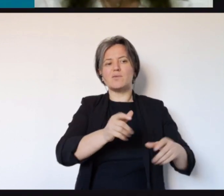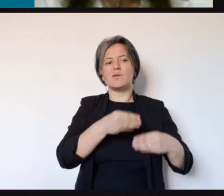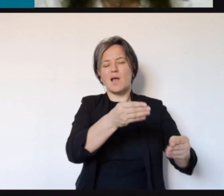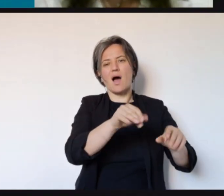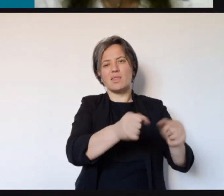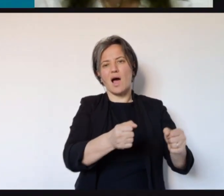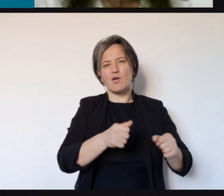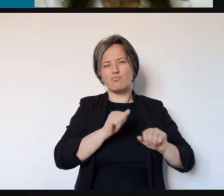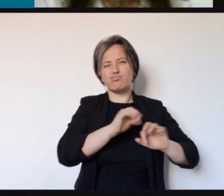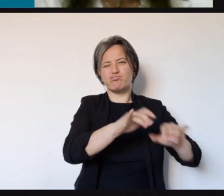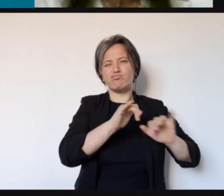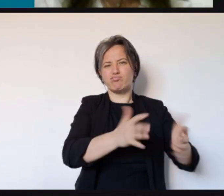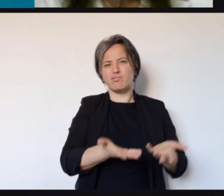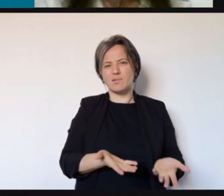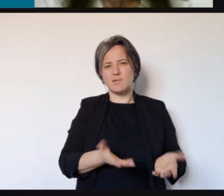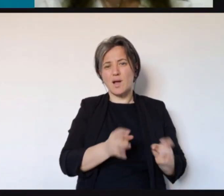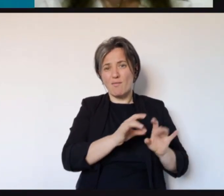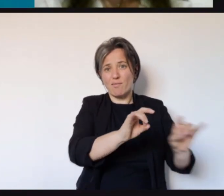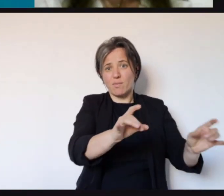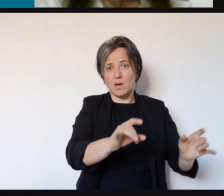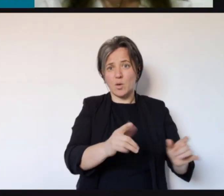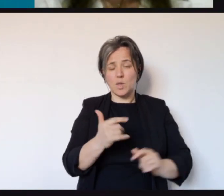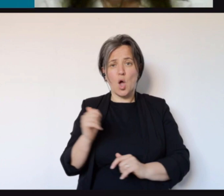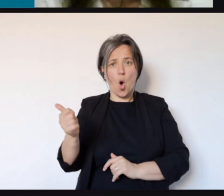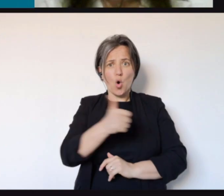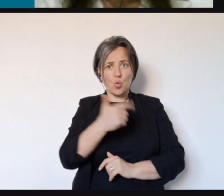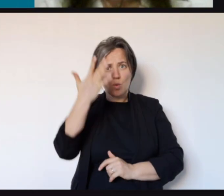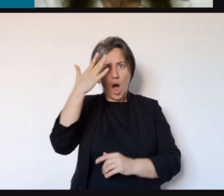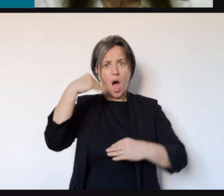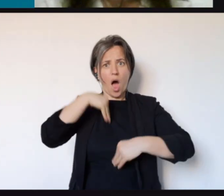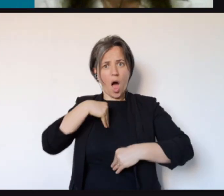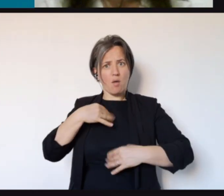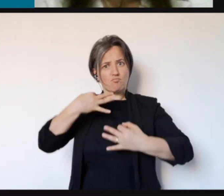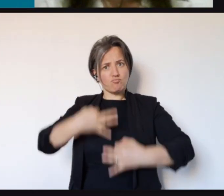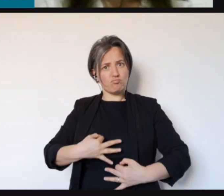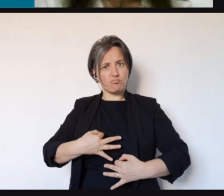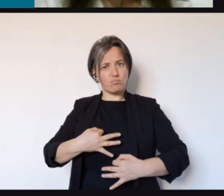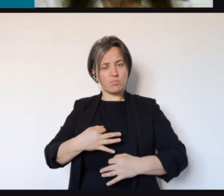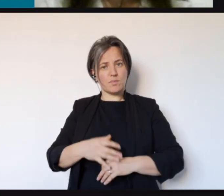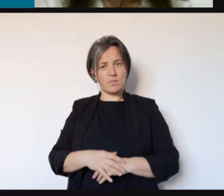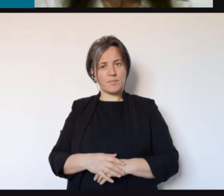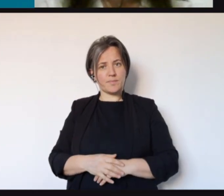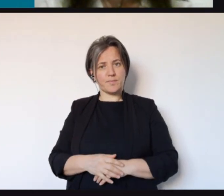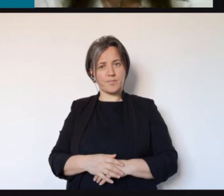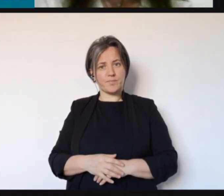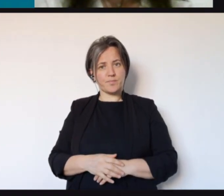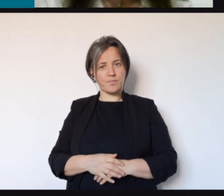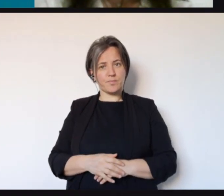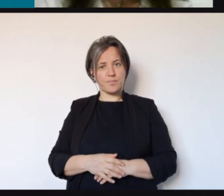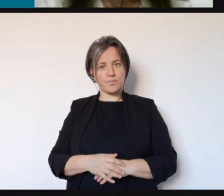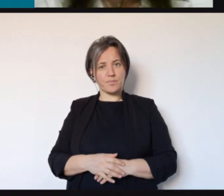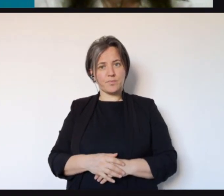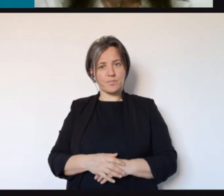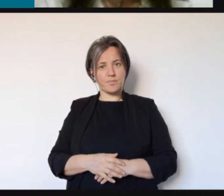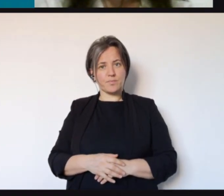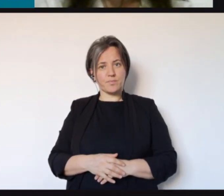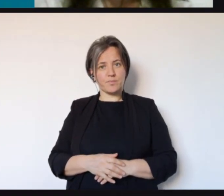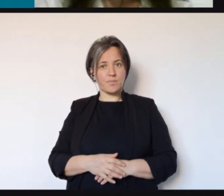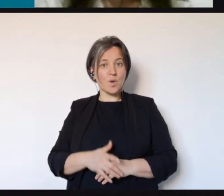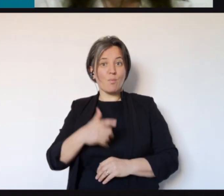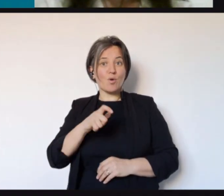male a noi stessi. C'era un senso civico che nasce